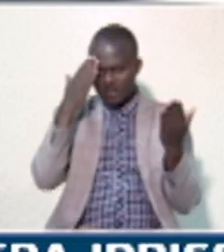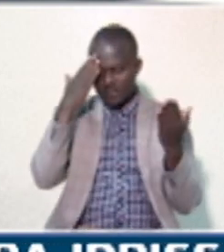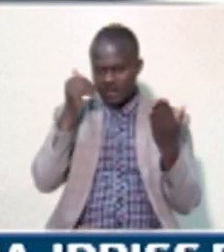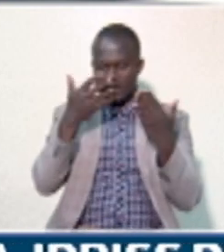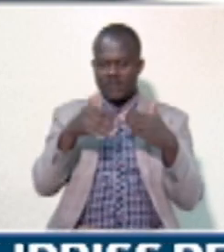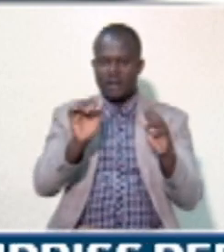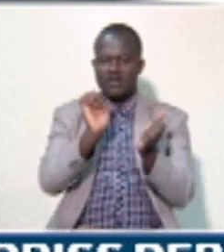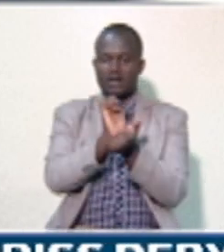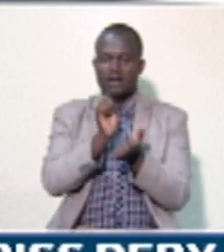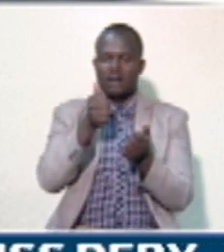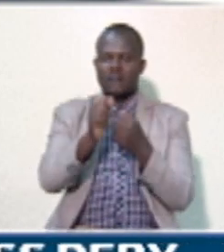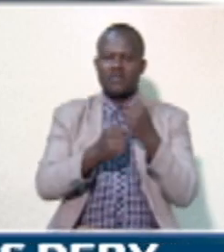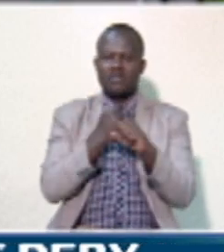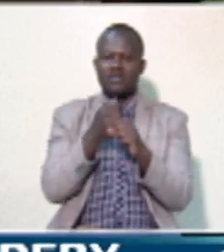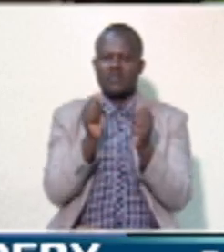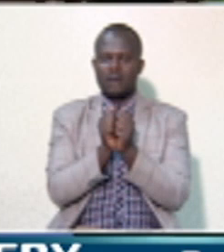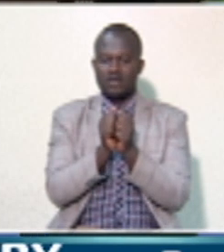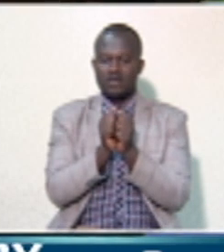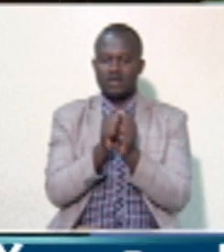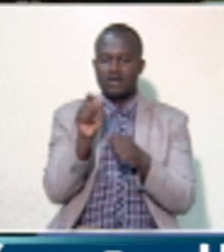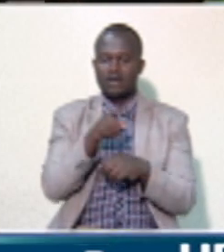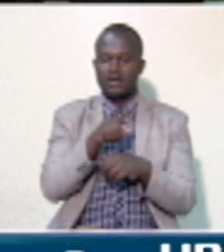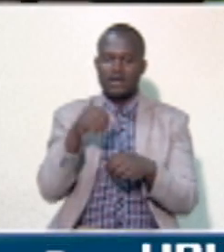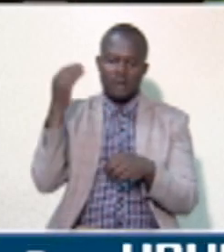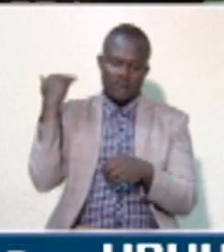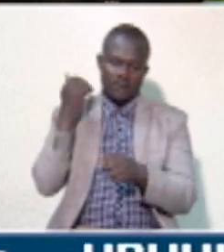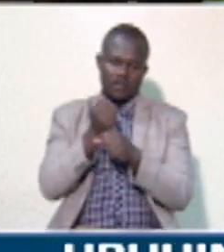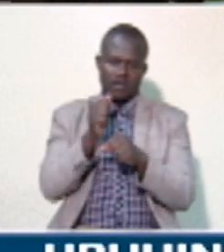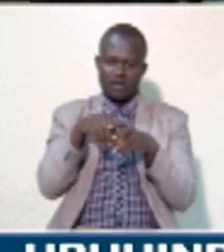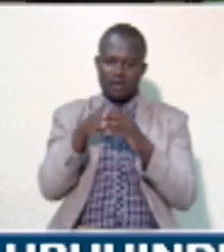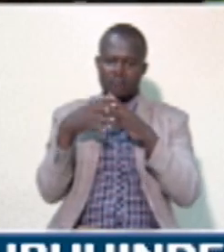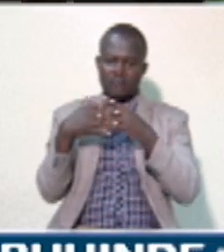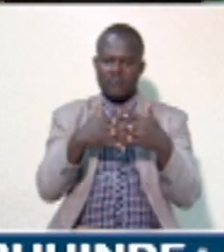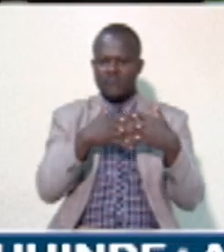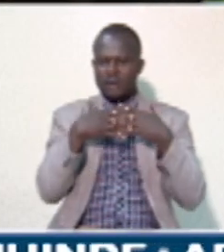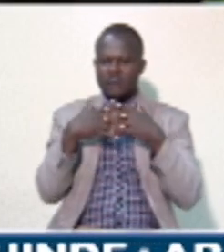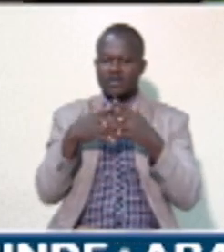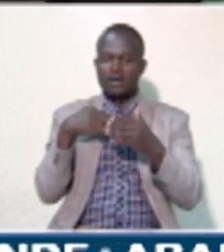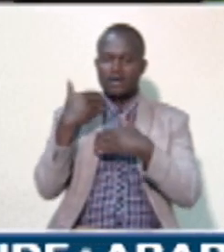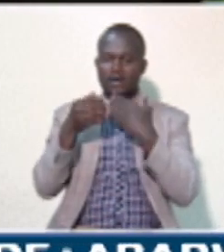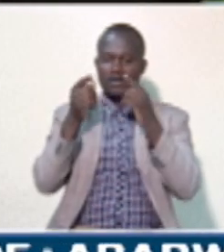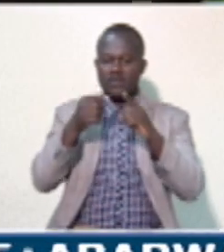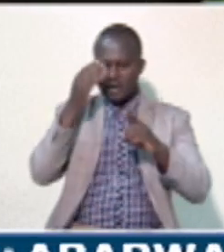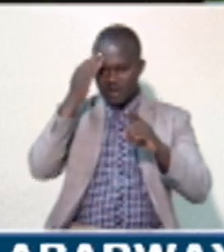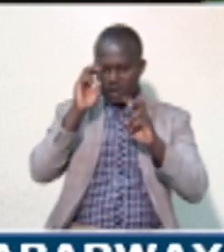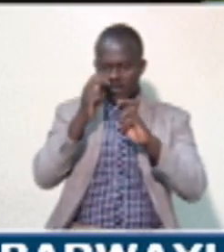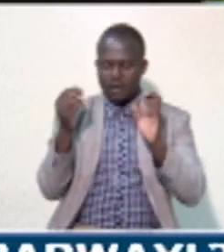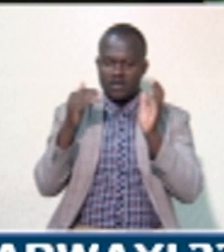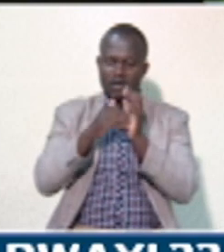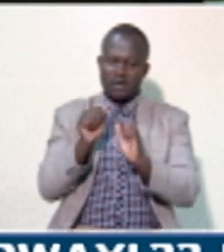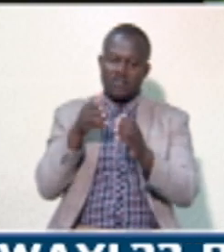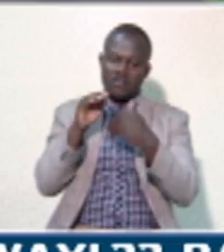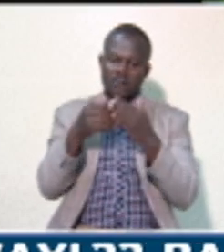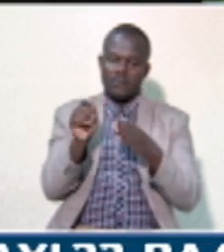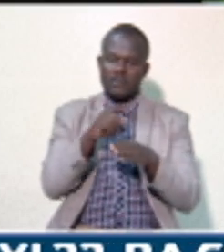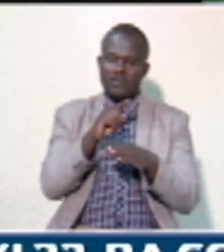igihano cye cy'imyaka 10 ku byaha yari yarakoze mu gihugu cya Leta Zunze Ubumwe za Amerika, yaje aha ngaha rero kugira ngo nanone akurikiranwe ku